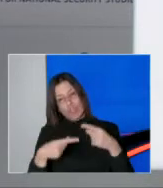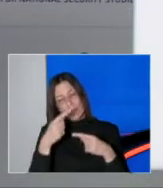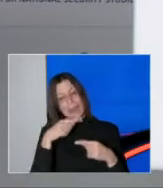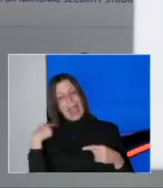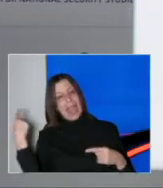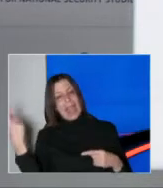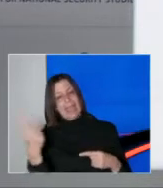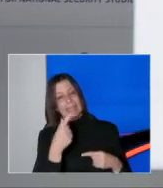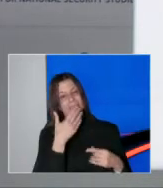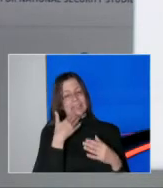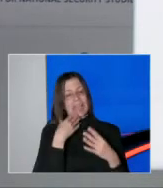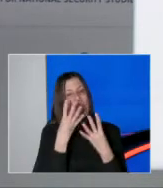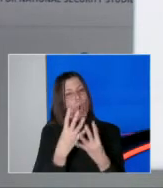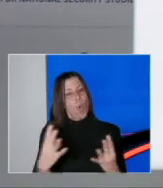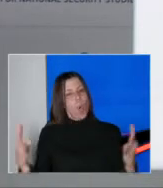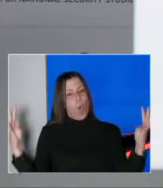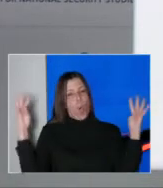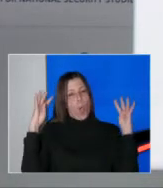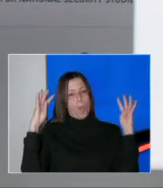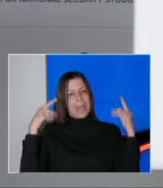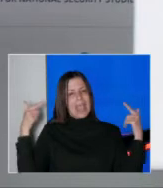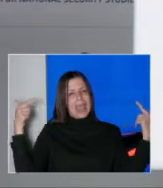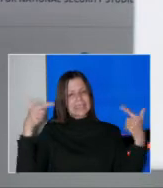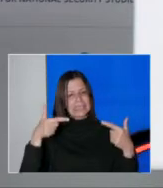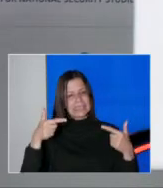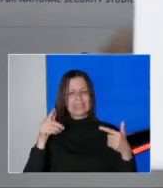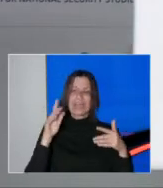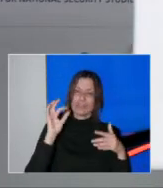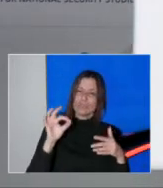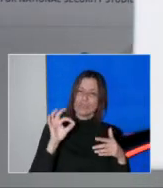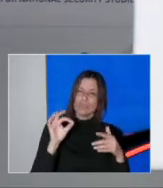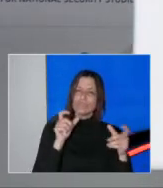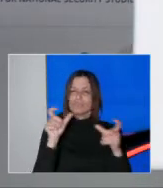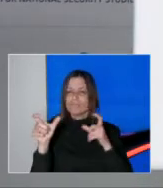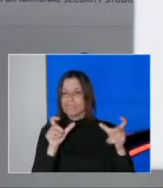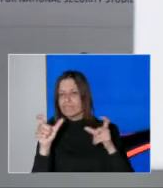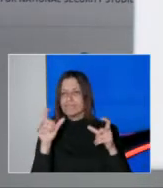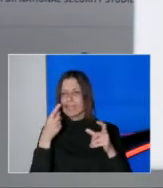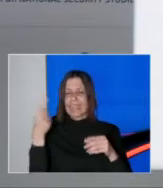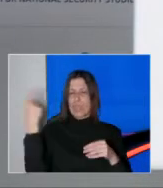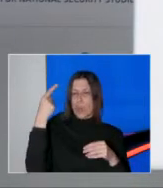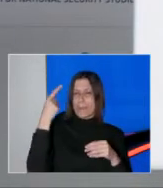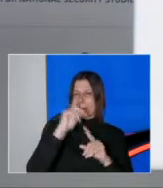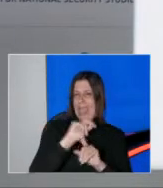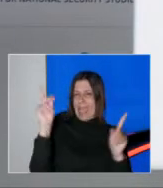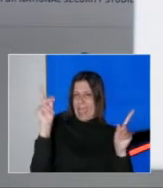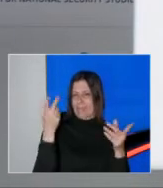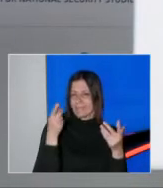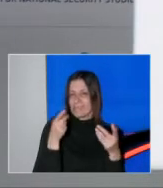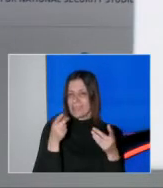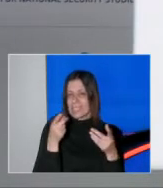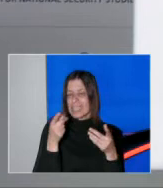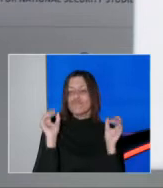ישראל בחומת לייזר שתגן עלינו מטילים, רקטות, כתבאמים ואיומים אחרים, אבל בעצם